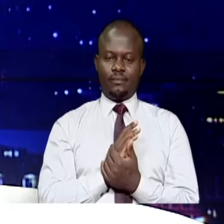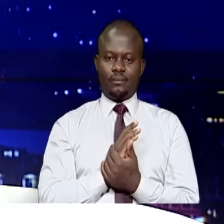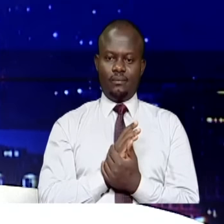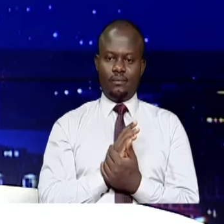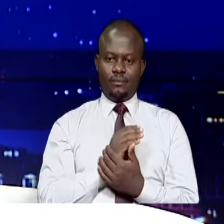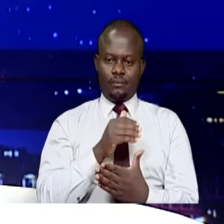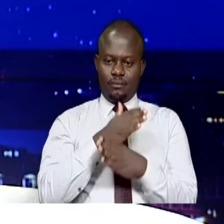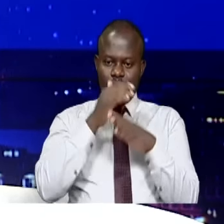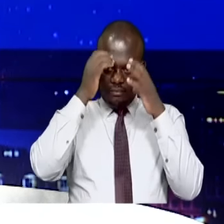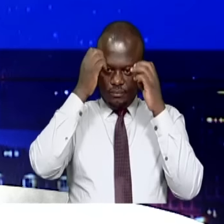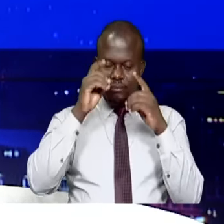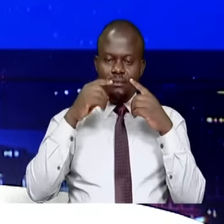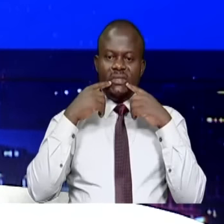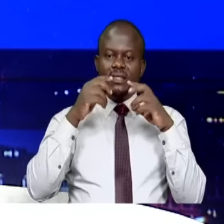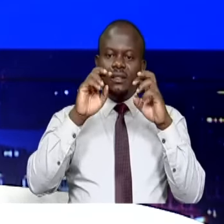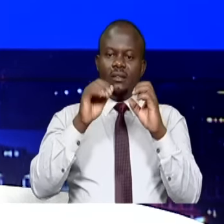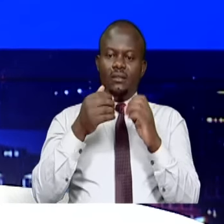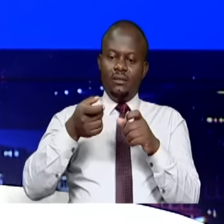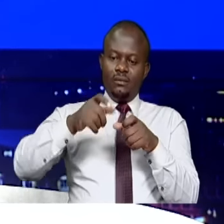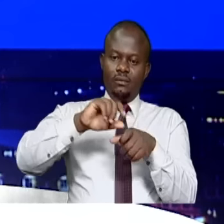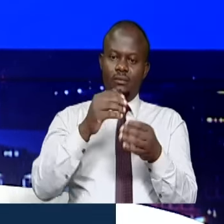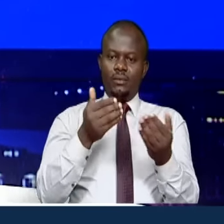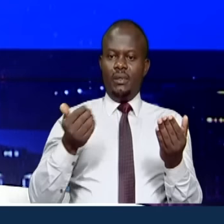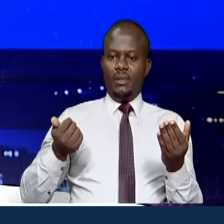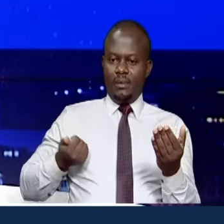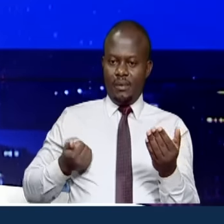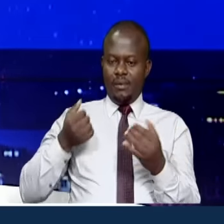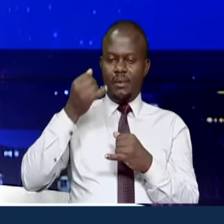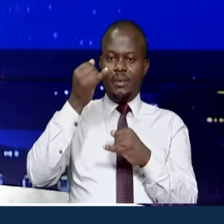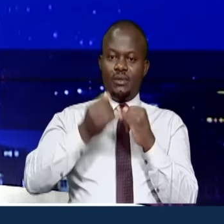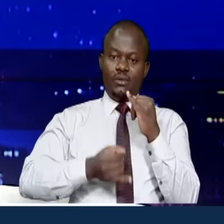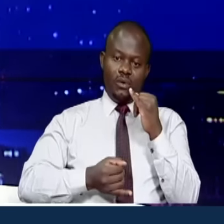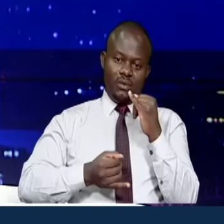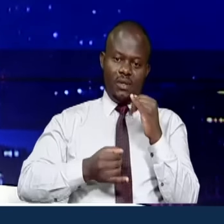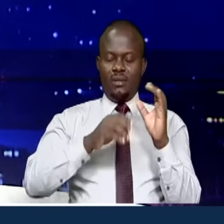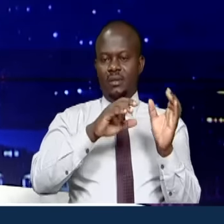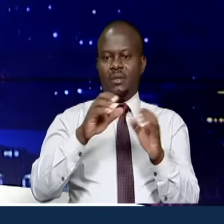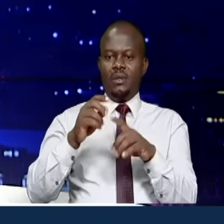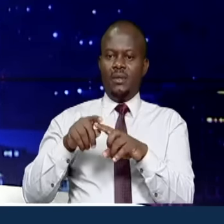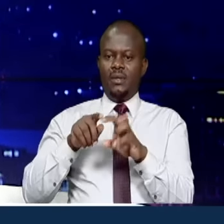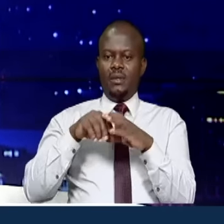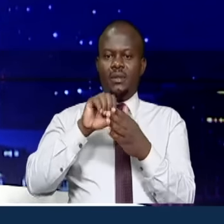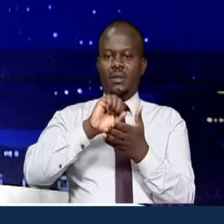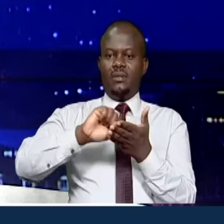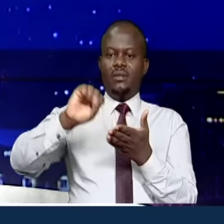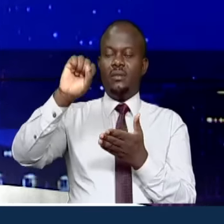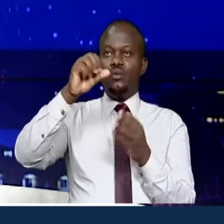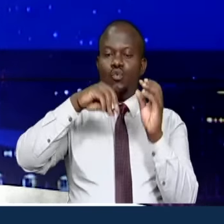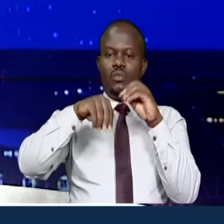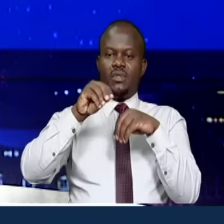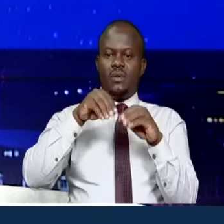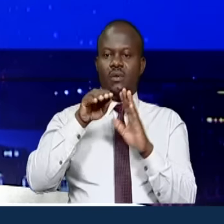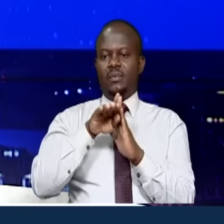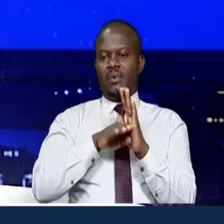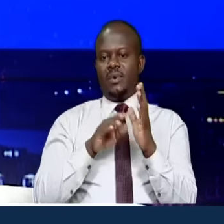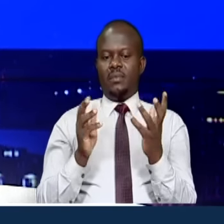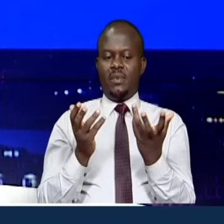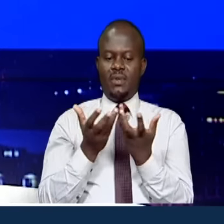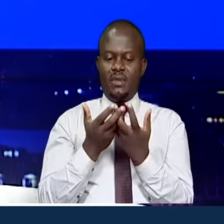Minisiteri y'uburezi iratangaza ko ubwiyongere bw'abana b'abakobwa basoza ibyiciro binyuranye by'amashuri yisumbuye ari umusaruro wa gahunda